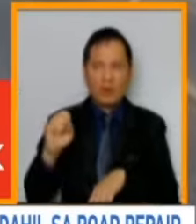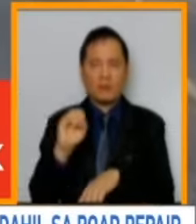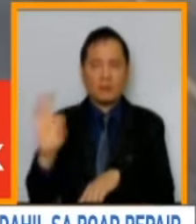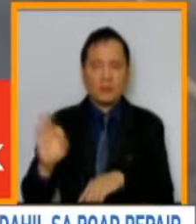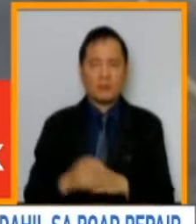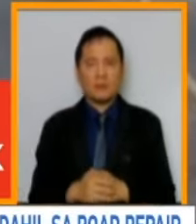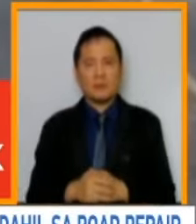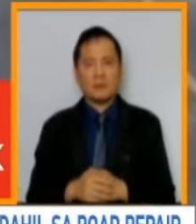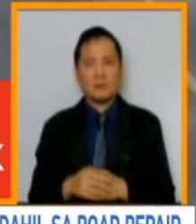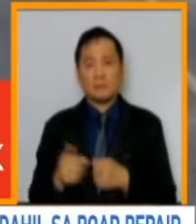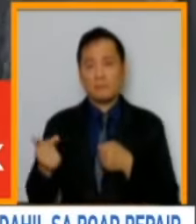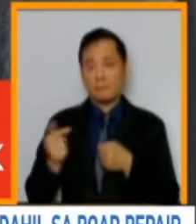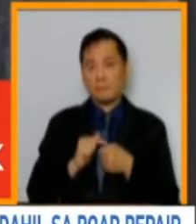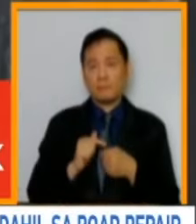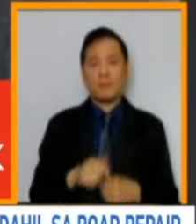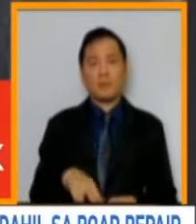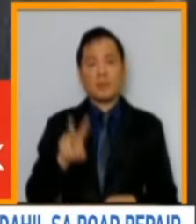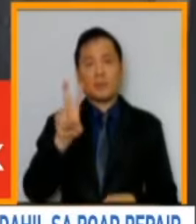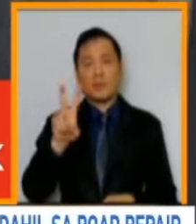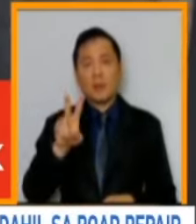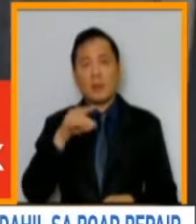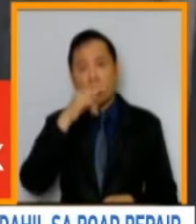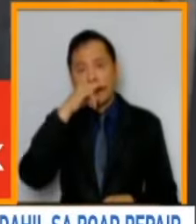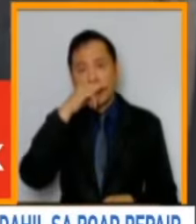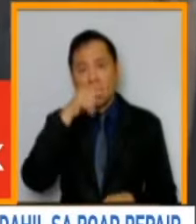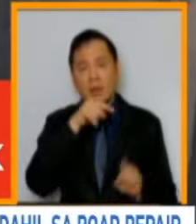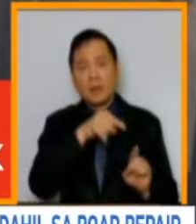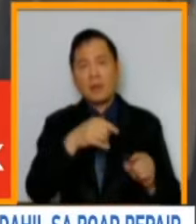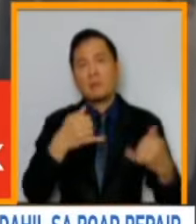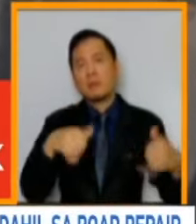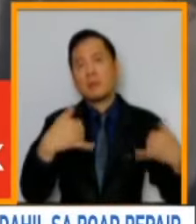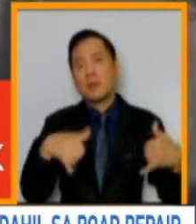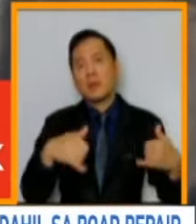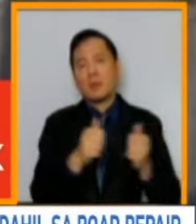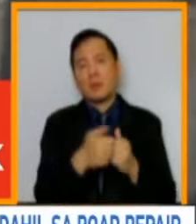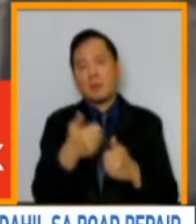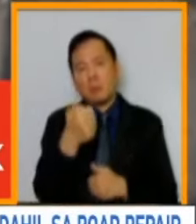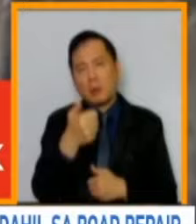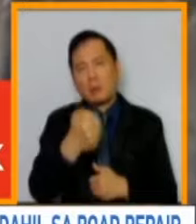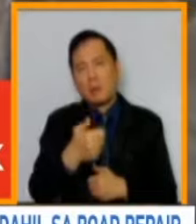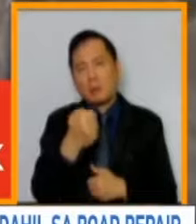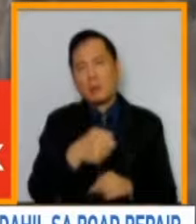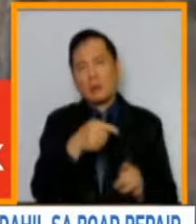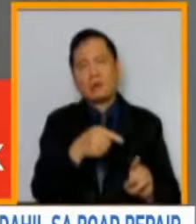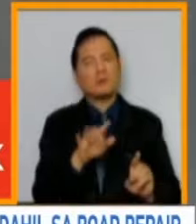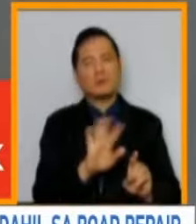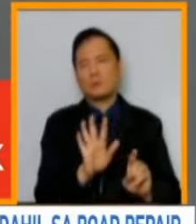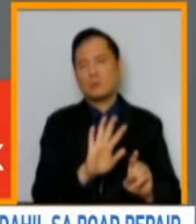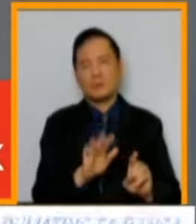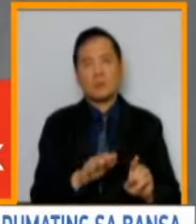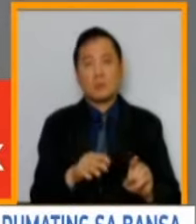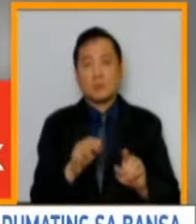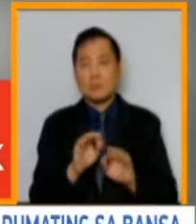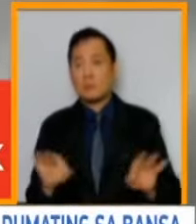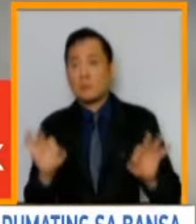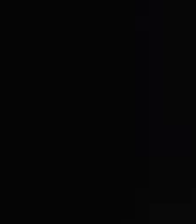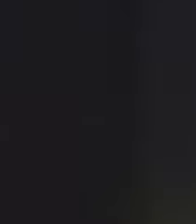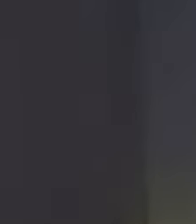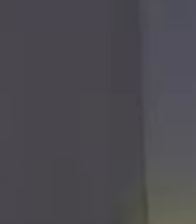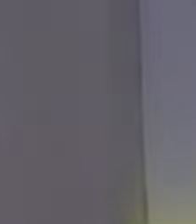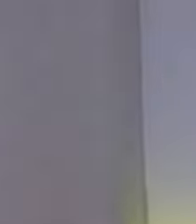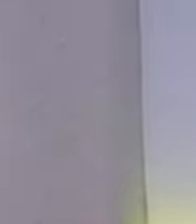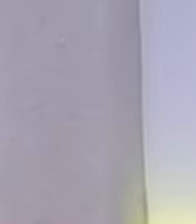Kaya muling pinaaalahanan ng otoridad ang publiko na ilagay sa ligtas na lugar ang mga bagay o gamit na posibleng maging sanhi ng